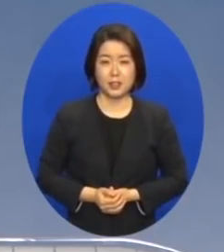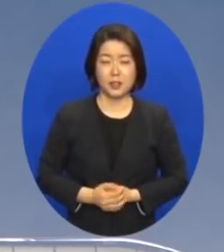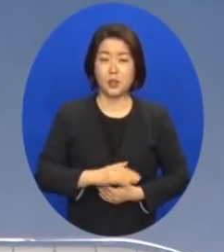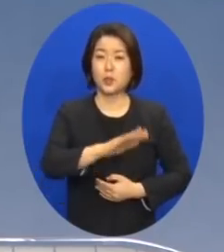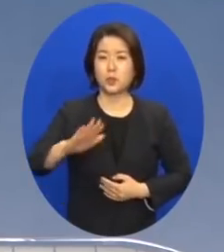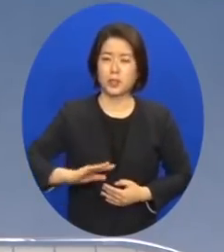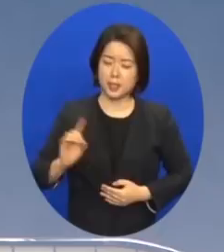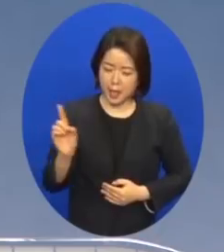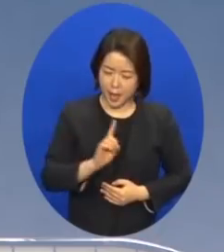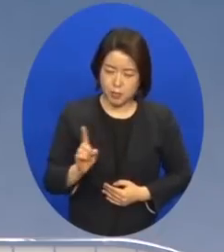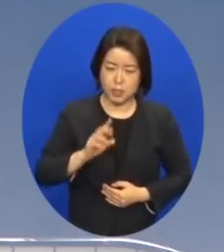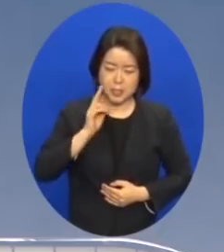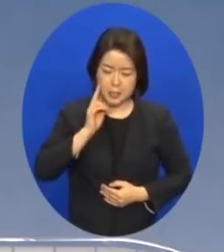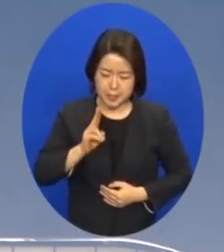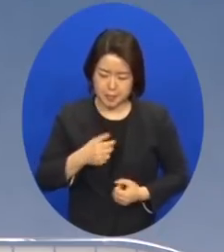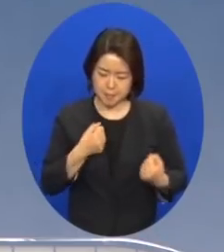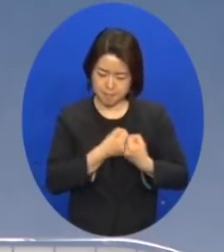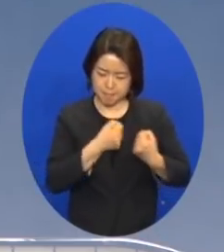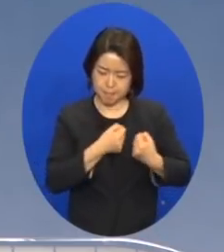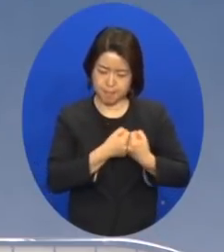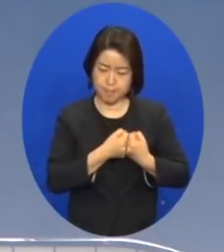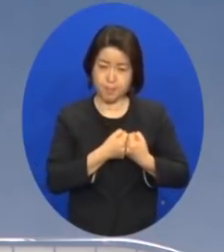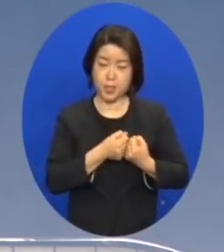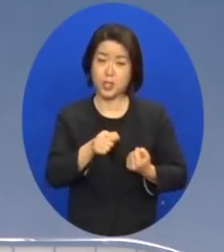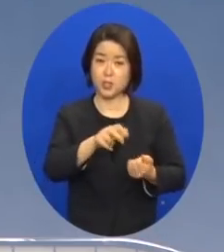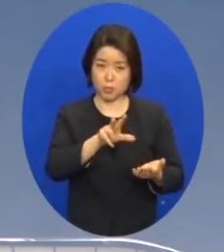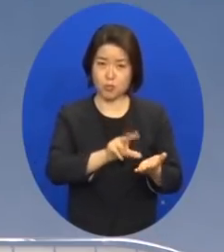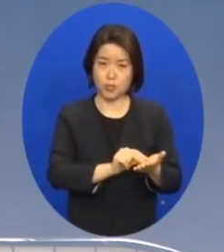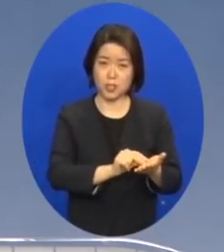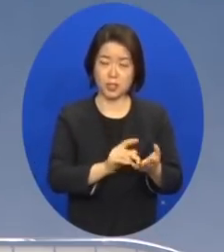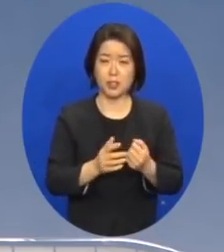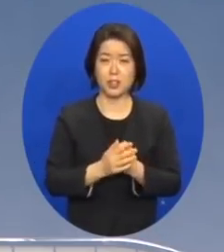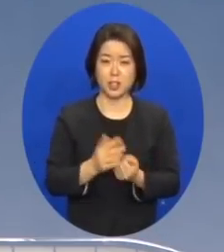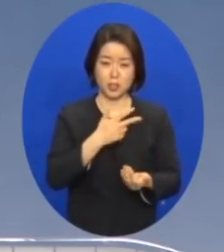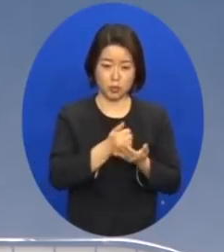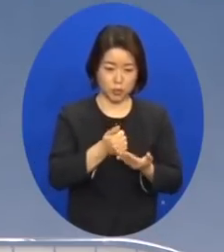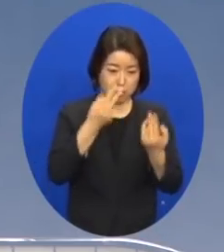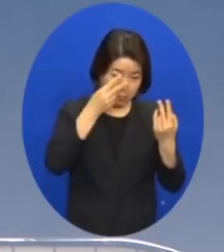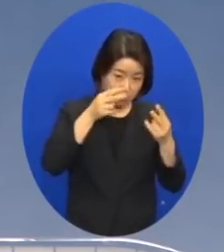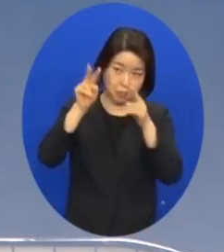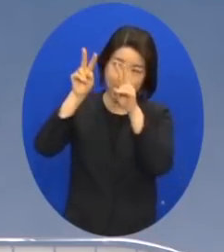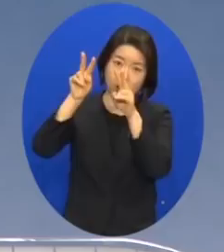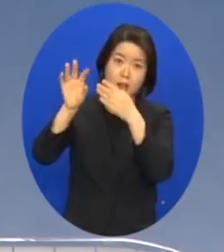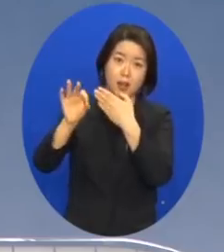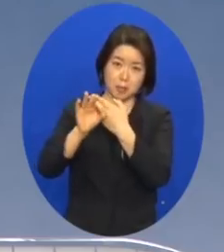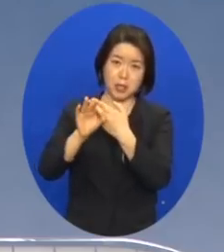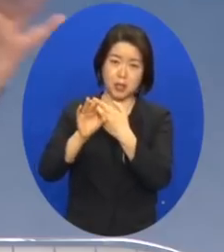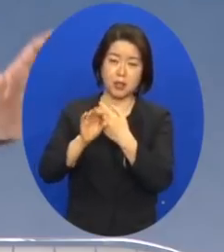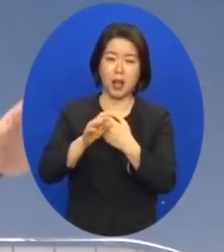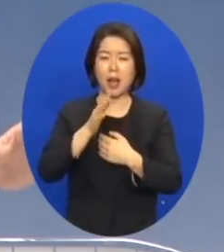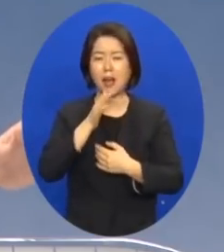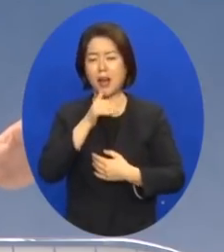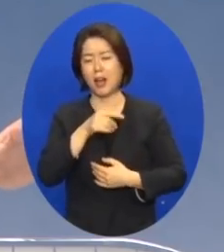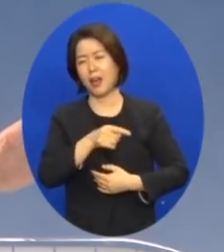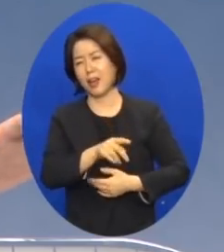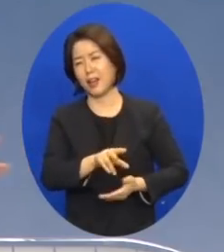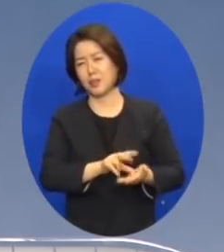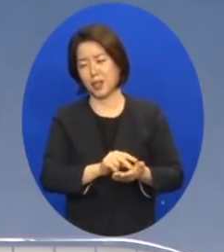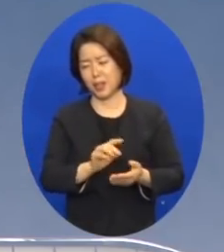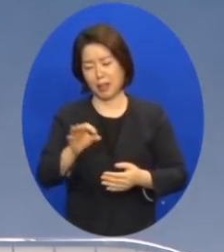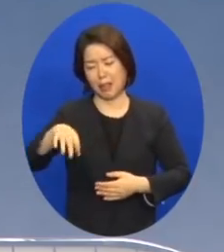우리가 아무리 심각하게 싸우고 다투는 문제도 주님을 바라보는 순간에 이건 아무것도